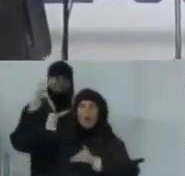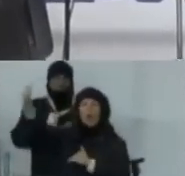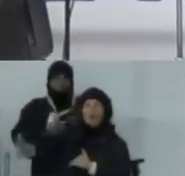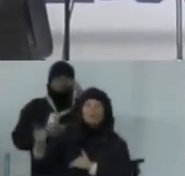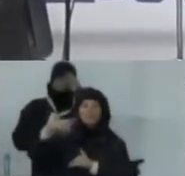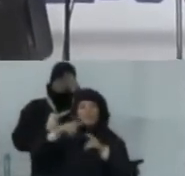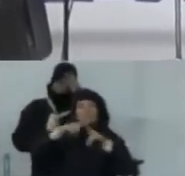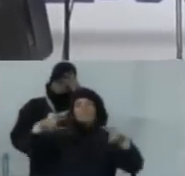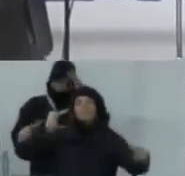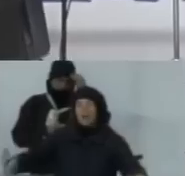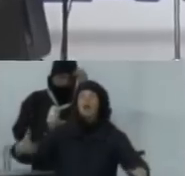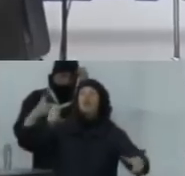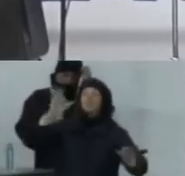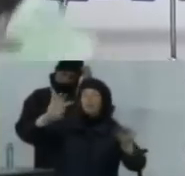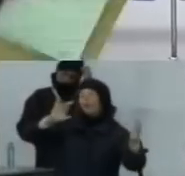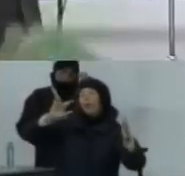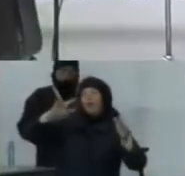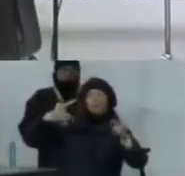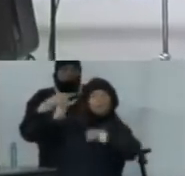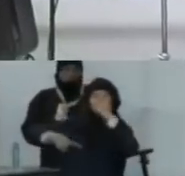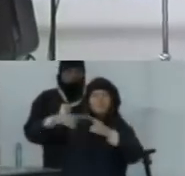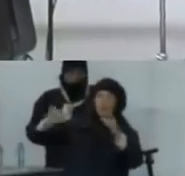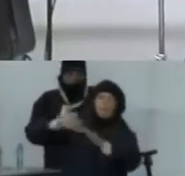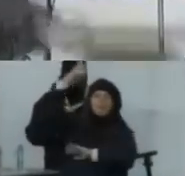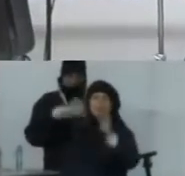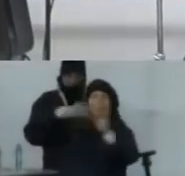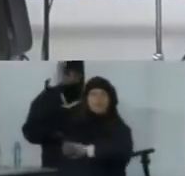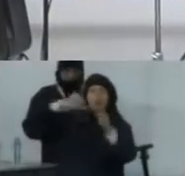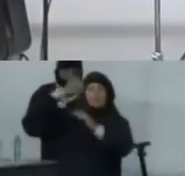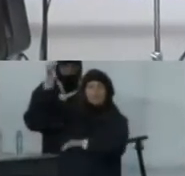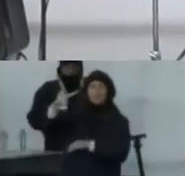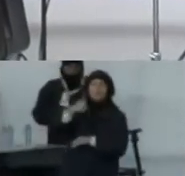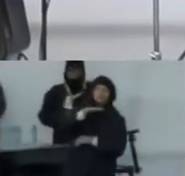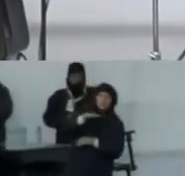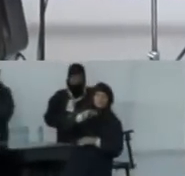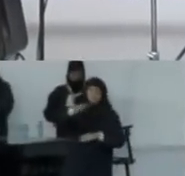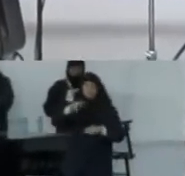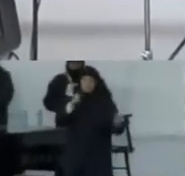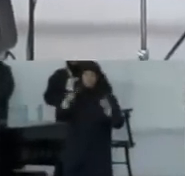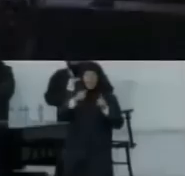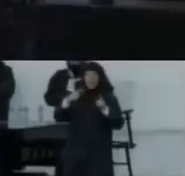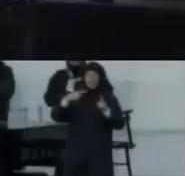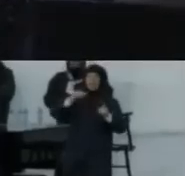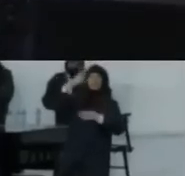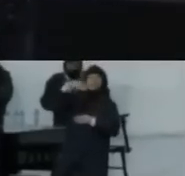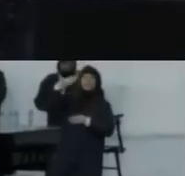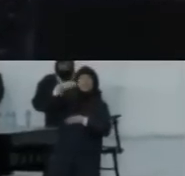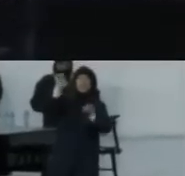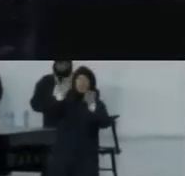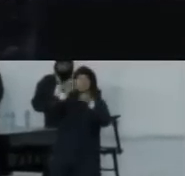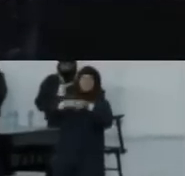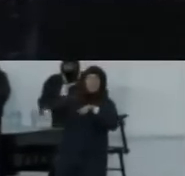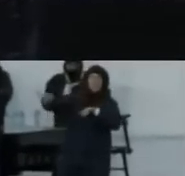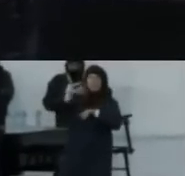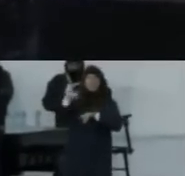che è stata prima per secoli, a cavallo del 500-600. Genova ha insegnato al mondo qualsiasi cosa. Noi abbiamo